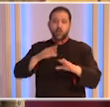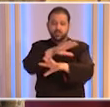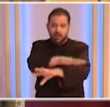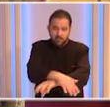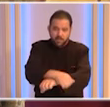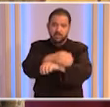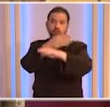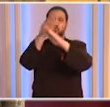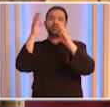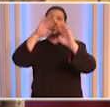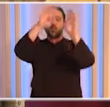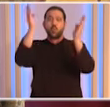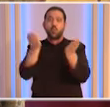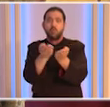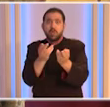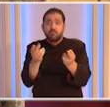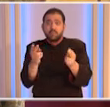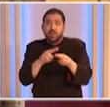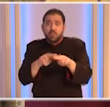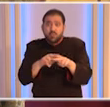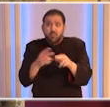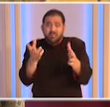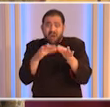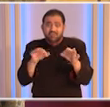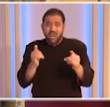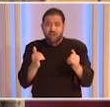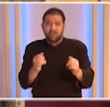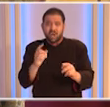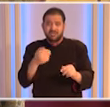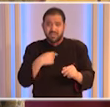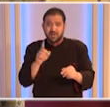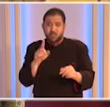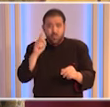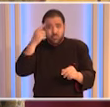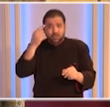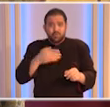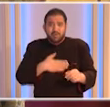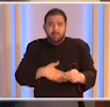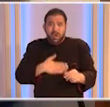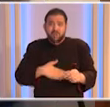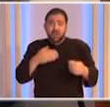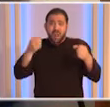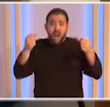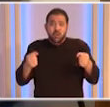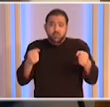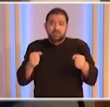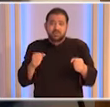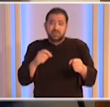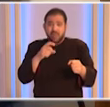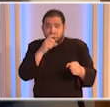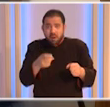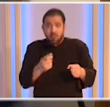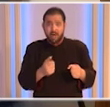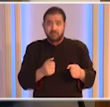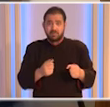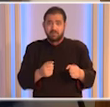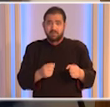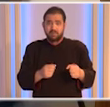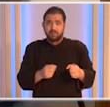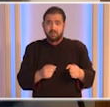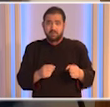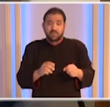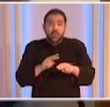Mântuitorul lumii. Cum va fi aceasta de vreme ce eu nu știu de plăcere anunții, nu știu de